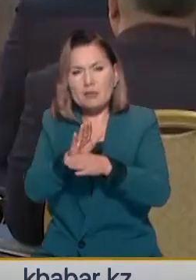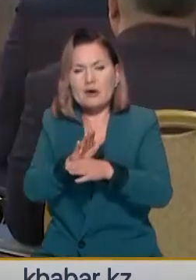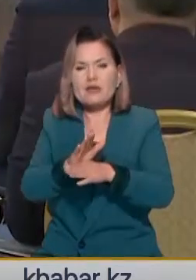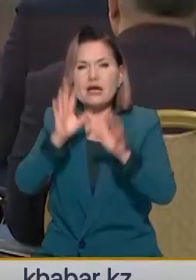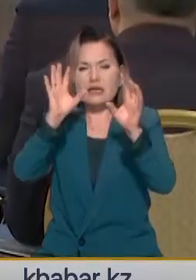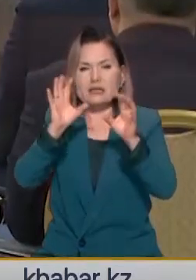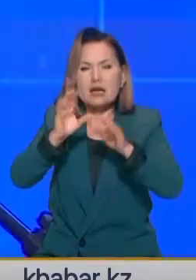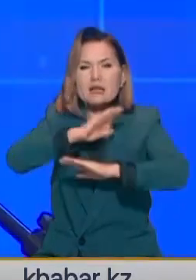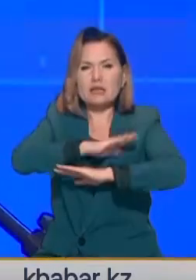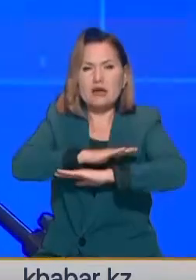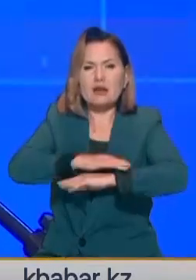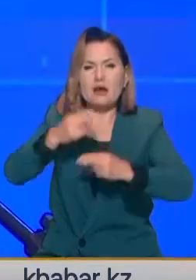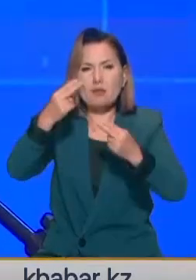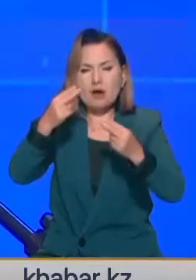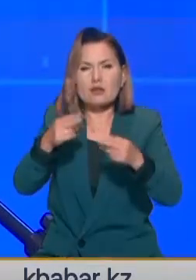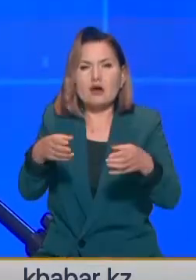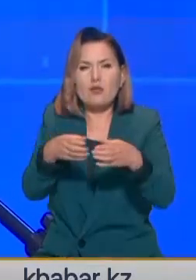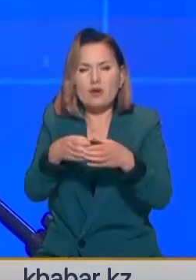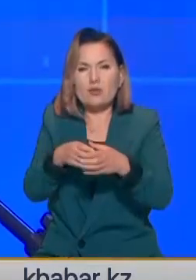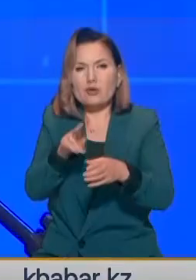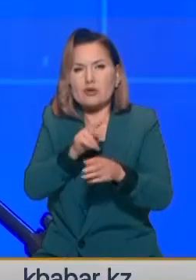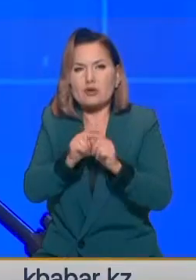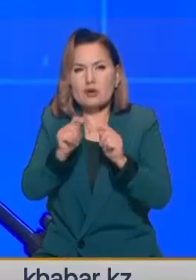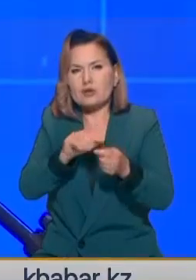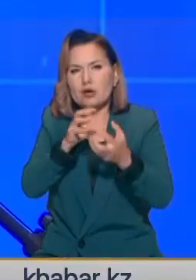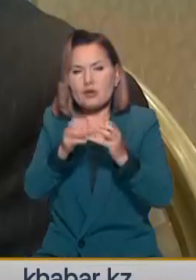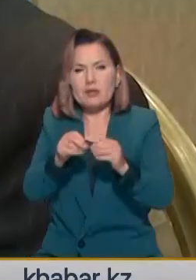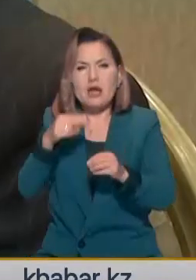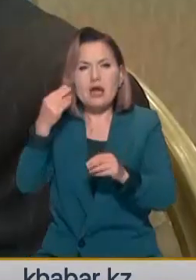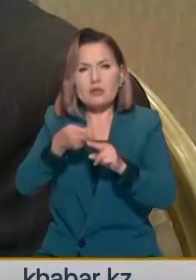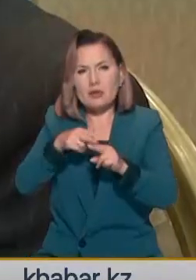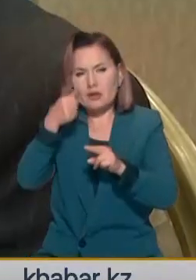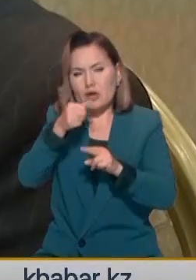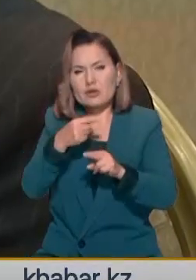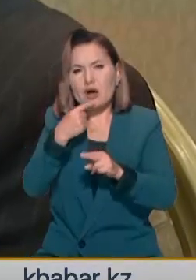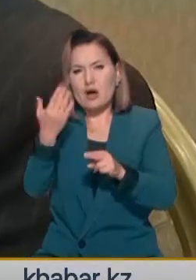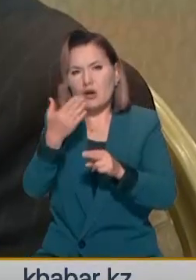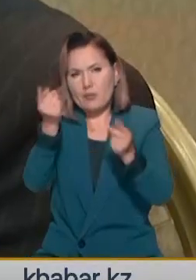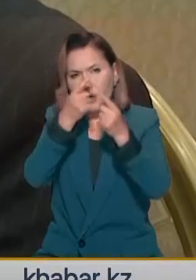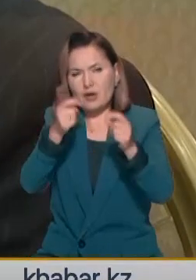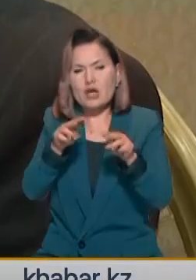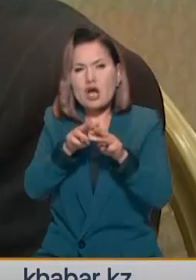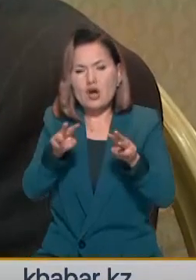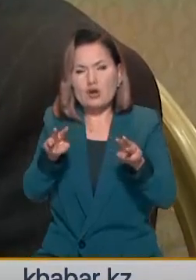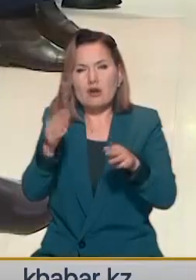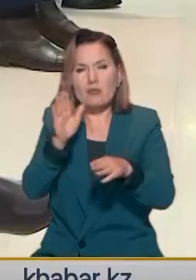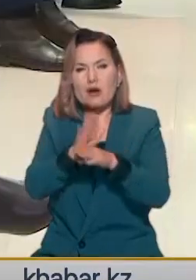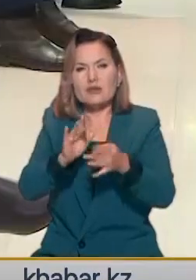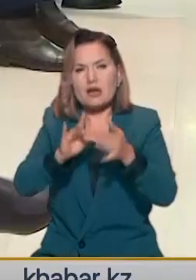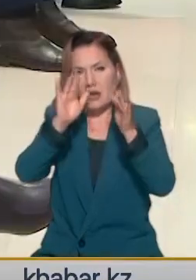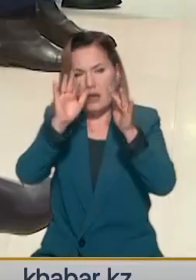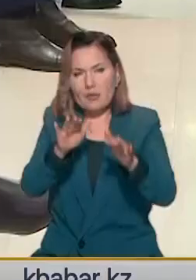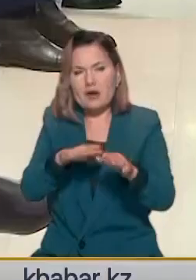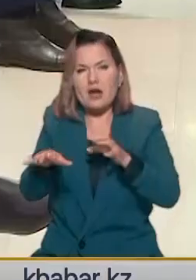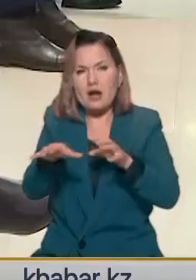тәртіп атты тұжырымдамасы аясында ұйымдастырылды. Еске сала кеткен жөн, президент биылғы жолдауында үкіметке интернет алаяқтыққа қарсы